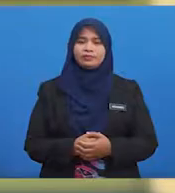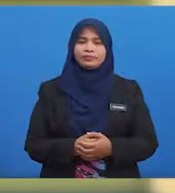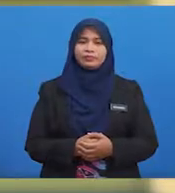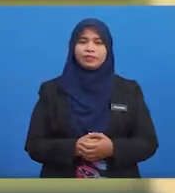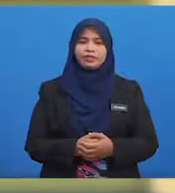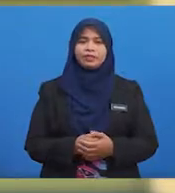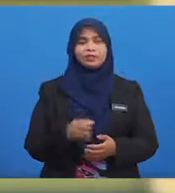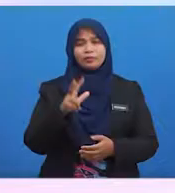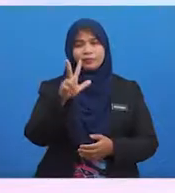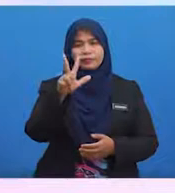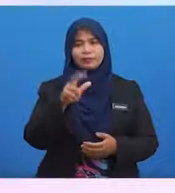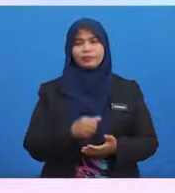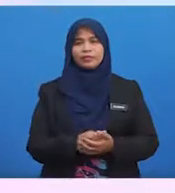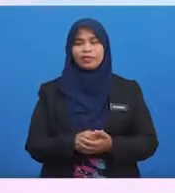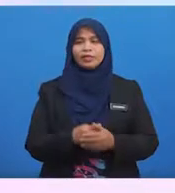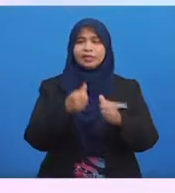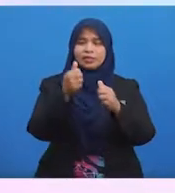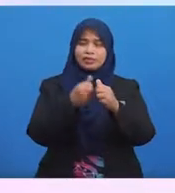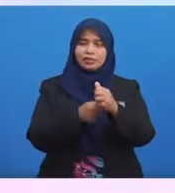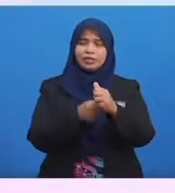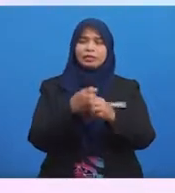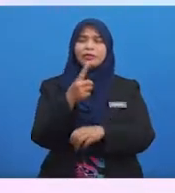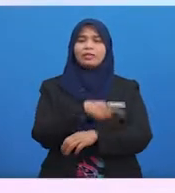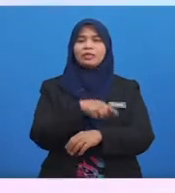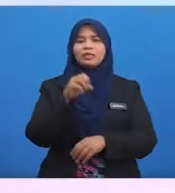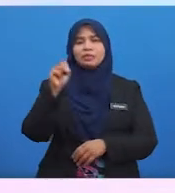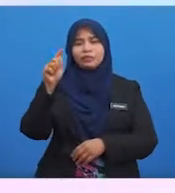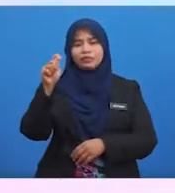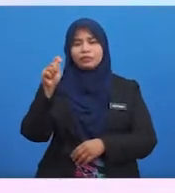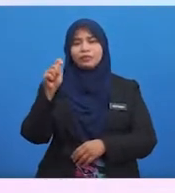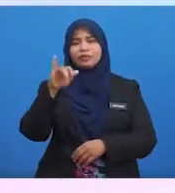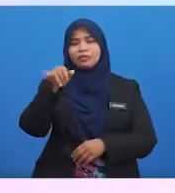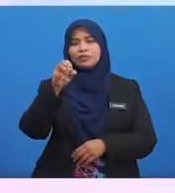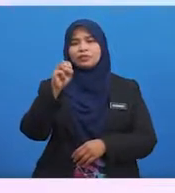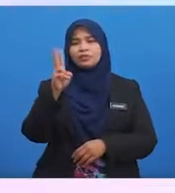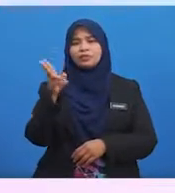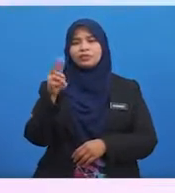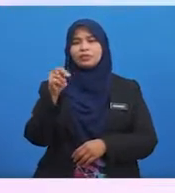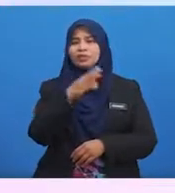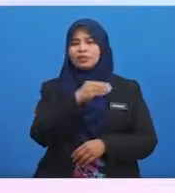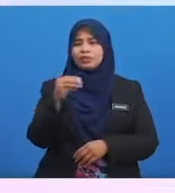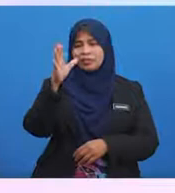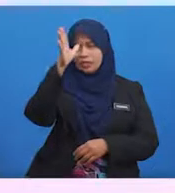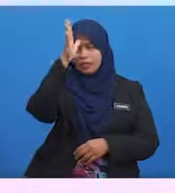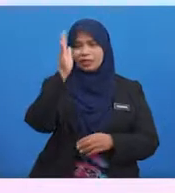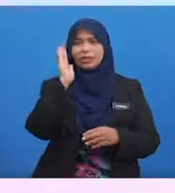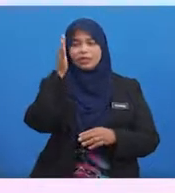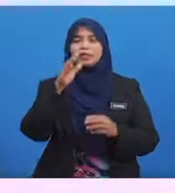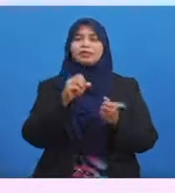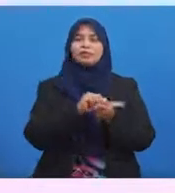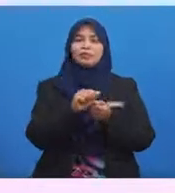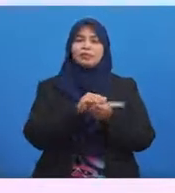situasi tidur setiap hari Sabtu John dan ayahnya akan mencuci Kristen